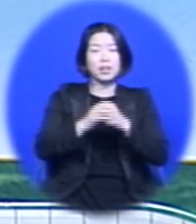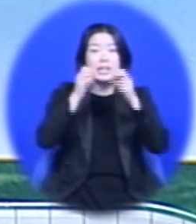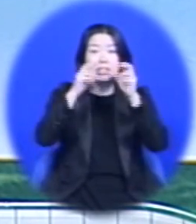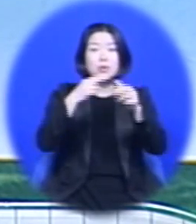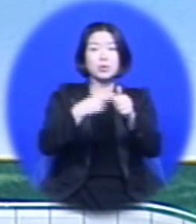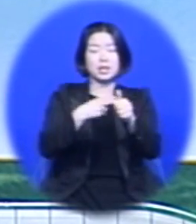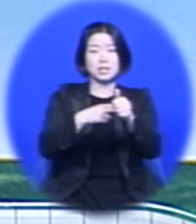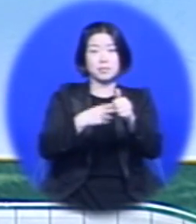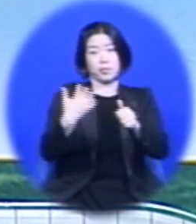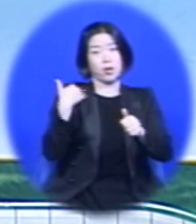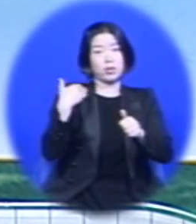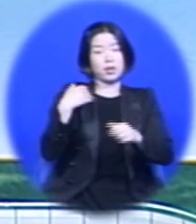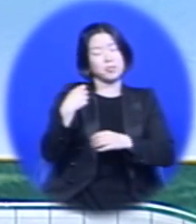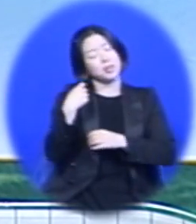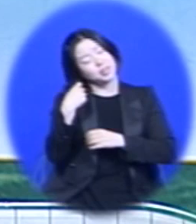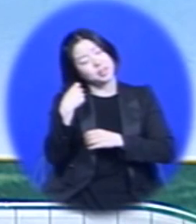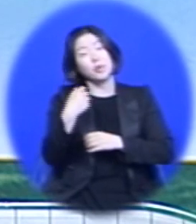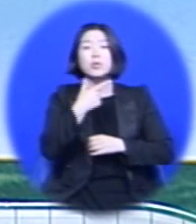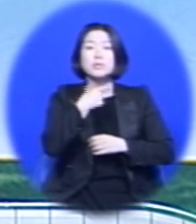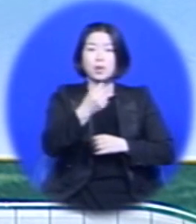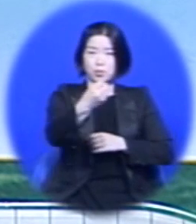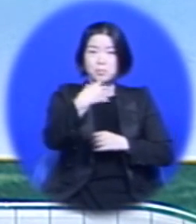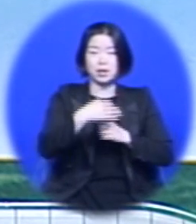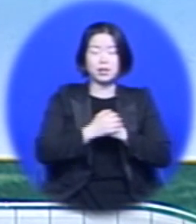선교사님 어깨에 한번 기대보고 싶다는 겁니다.